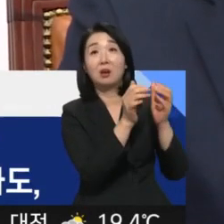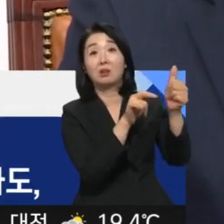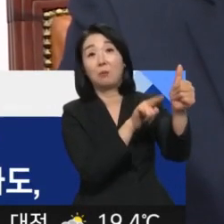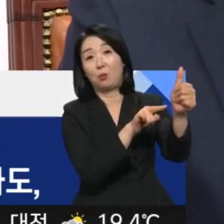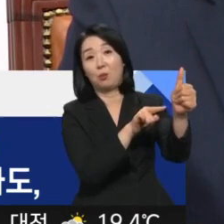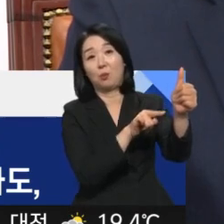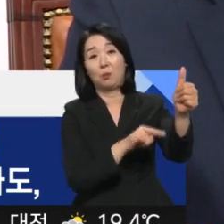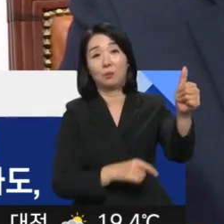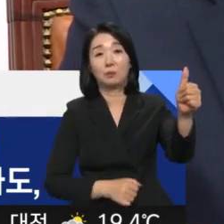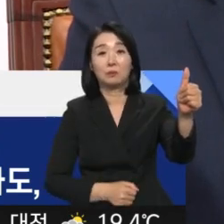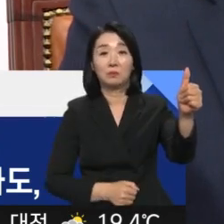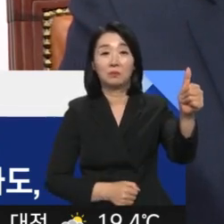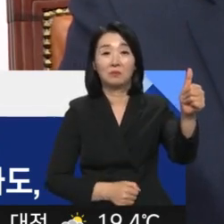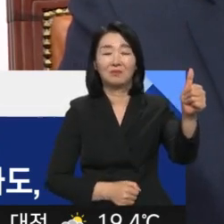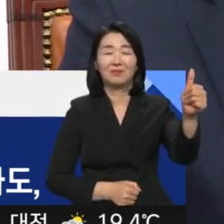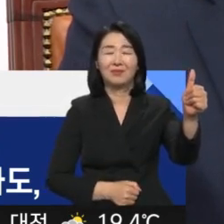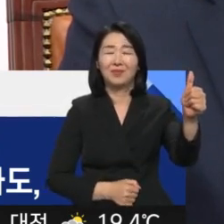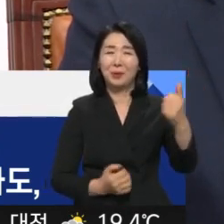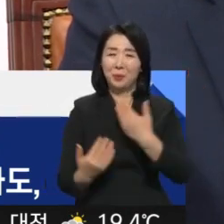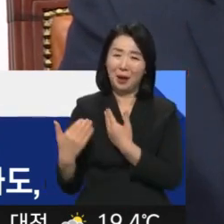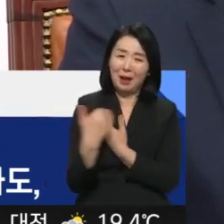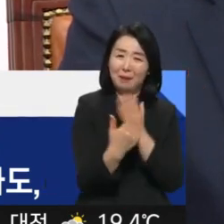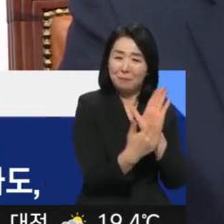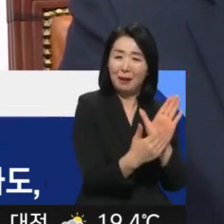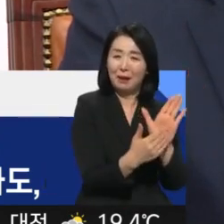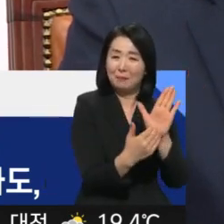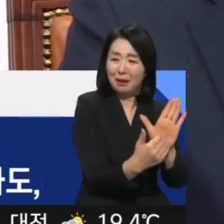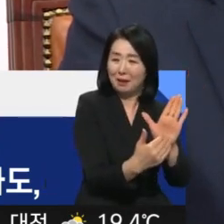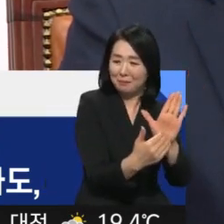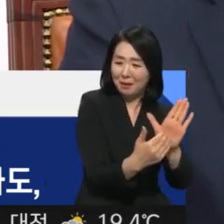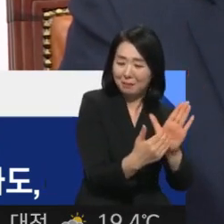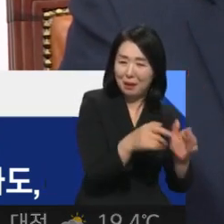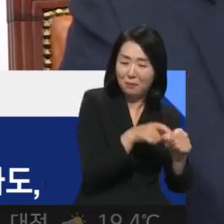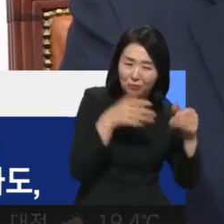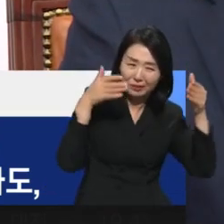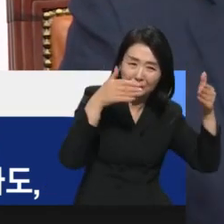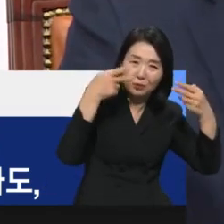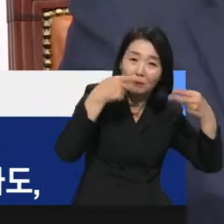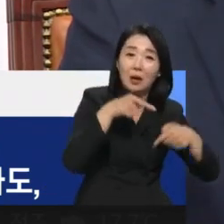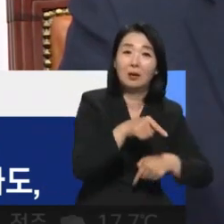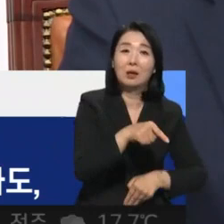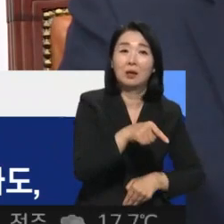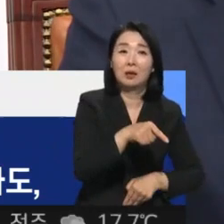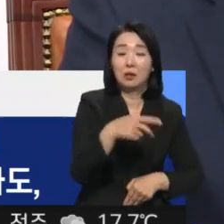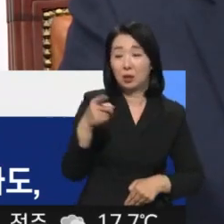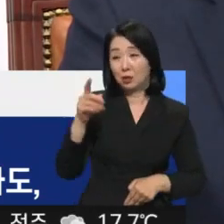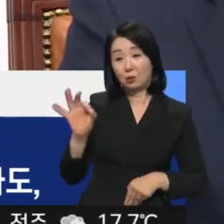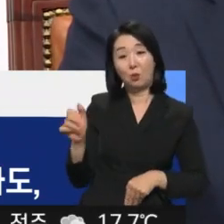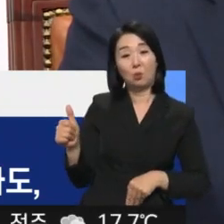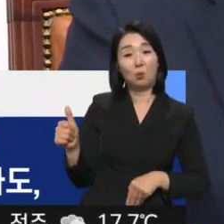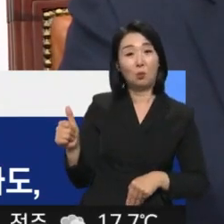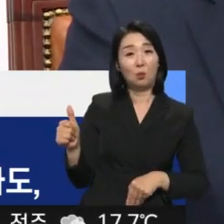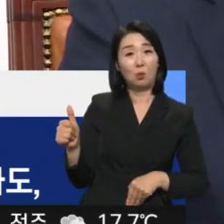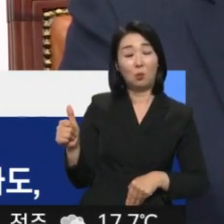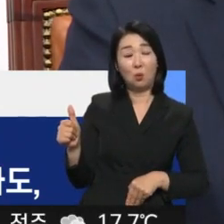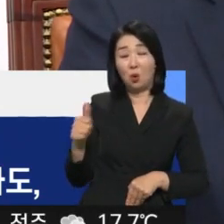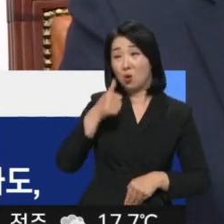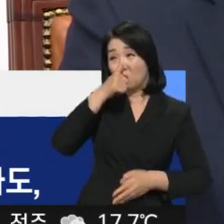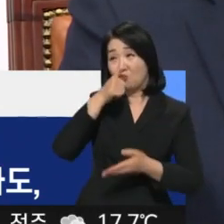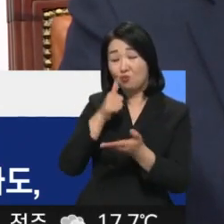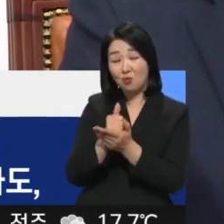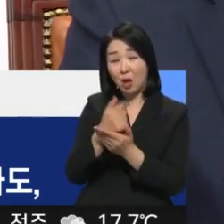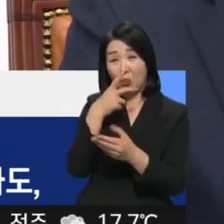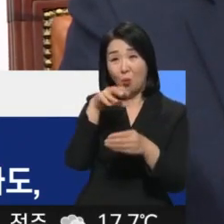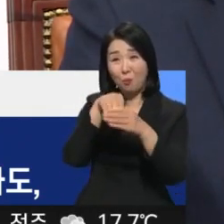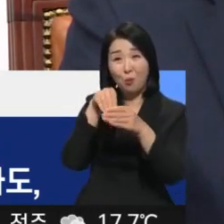대하여 방탄의 여념이 없는 민주당의 시각에서 보았을 때 송 전 대표의 비리 혐의는